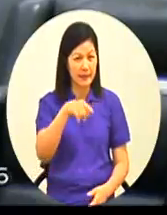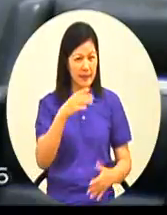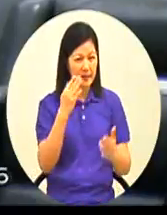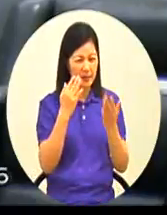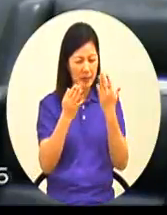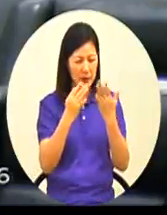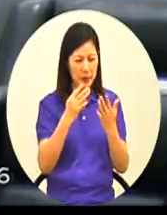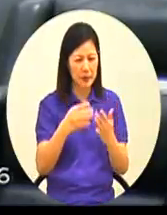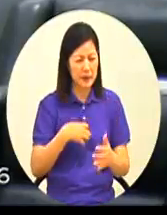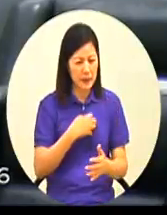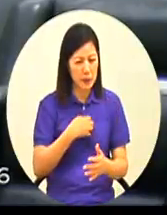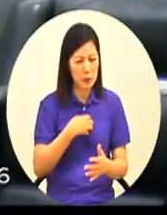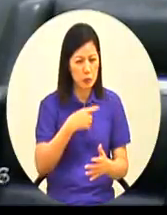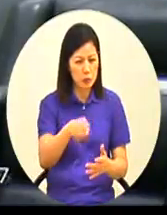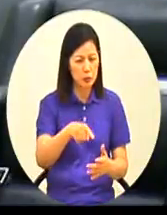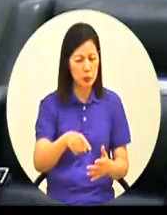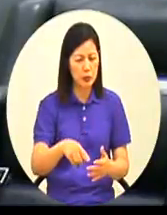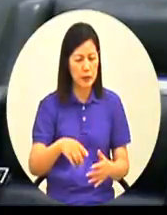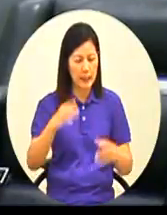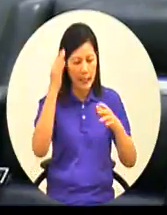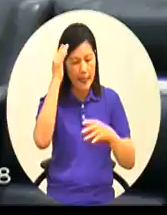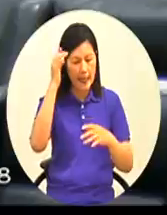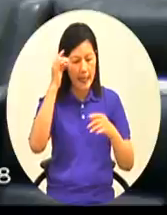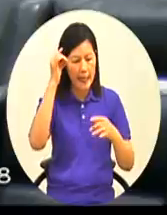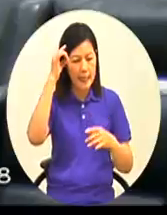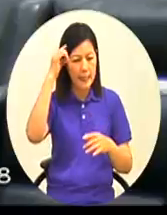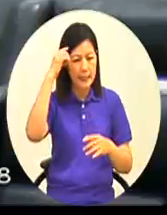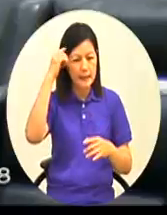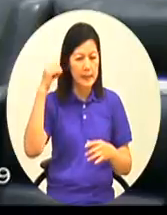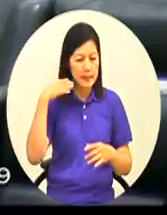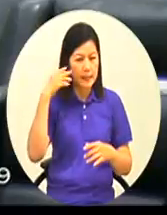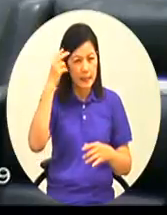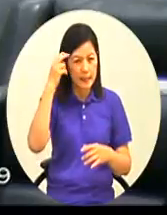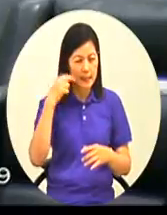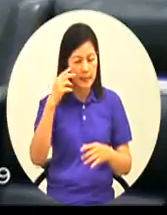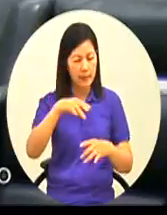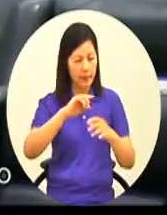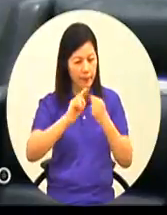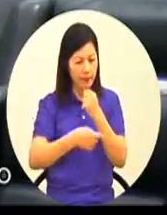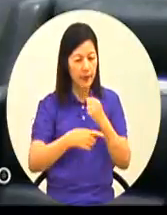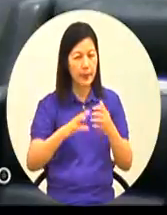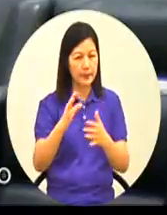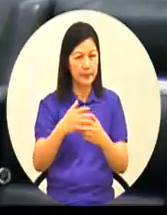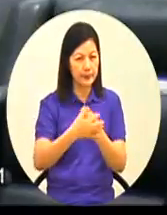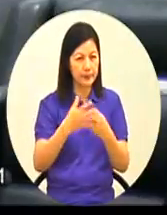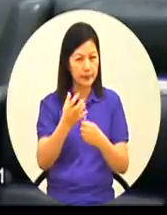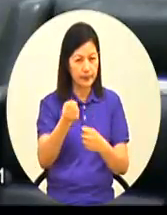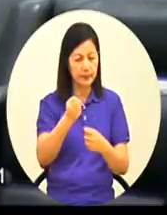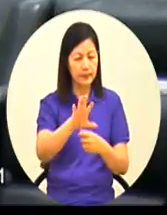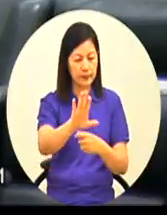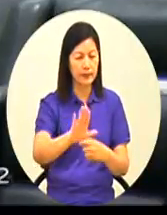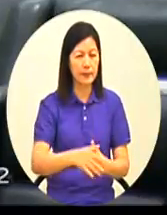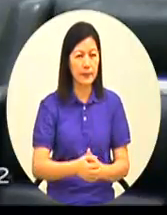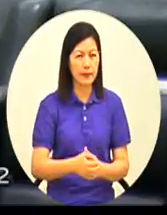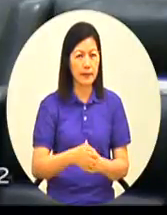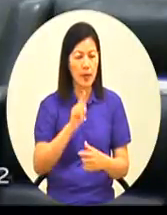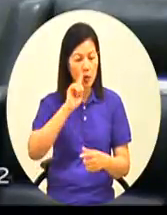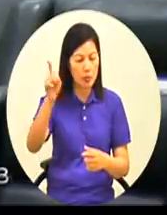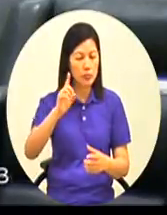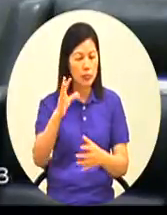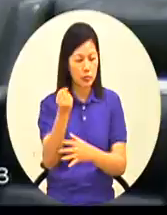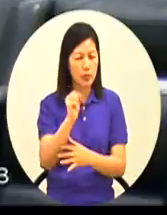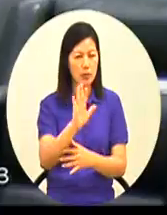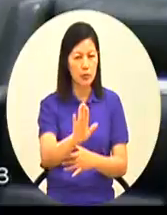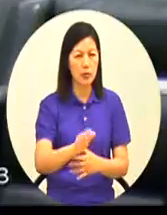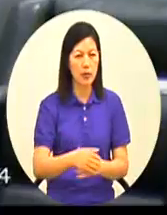还是国赔，都是宪法所保障的这个人民基本的权利哦。人民有请愿、诉愿及诉讼之权，而且如